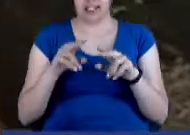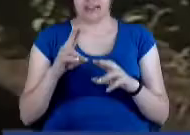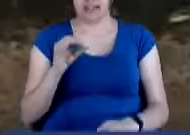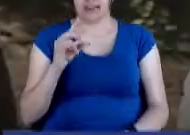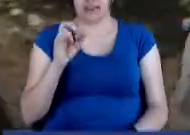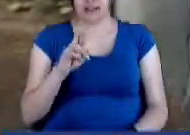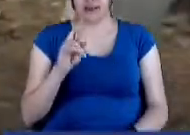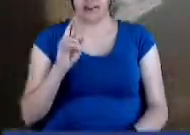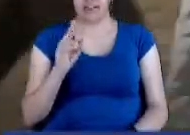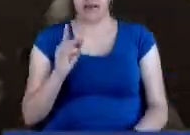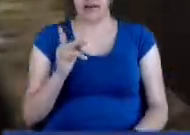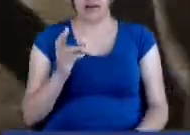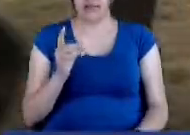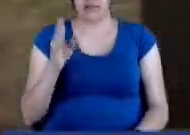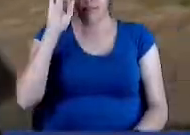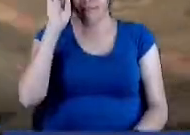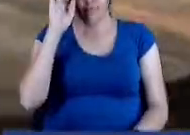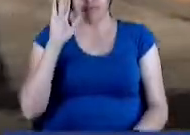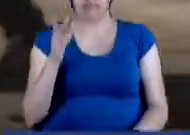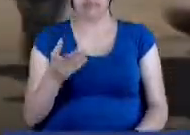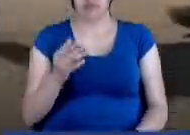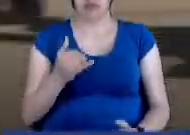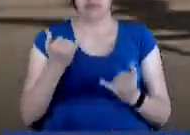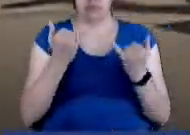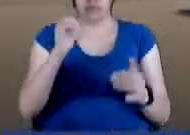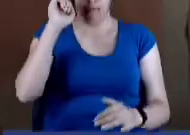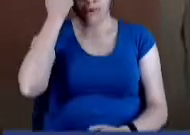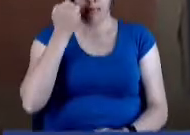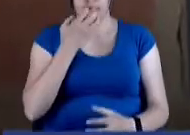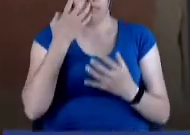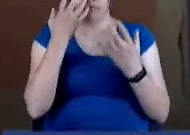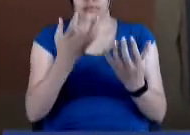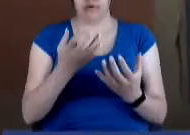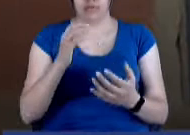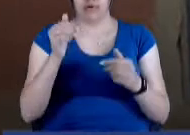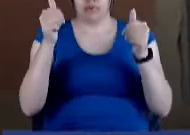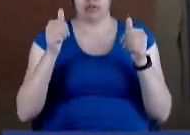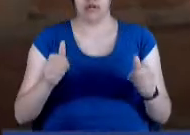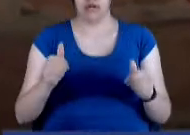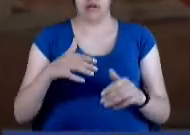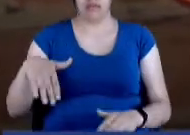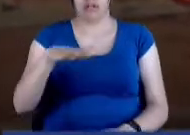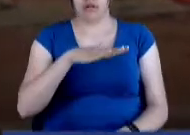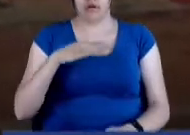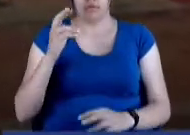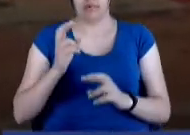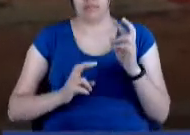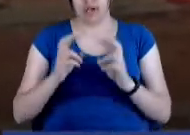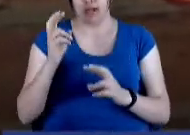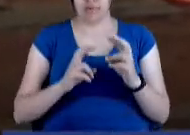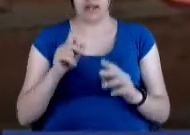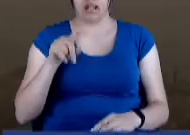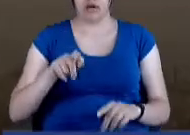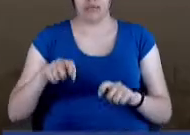Донбасу», вшанували пам'ять загиблих співробітників покладанням квітів до меморіального знаку на території підприємства.